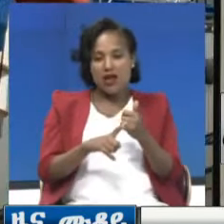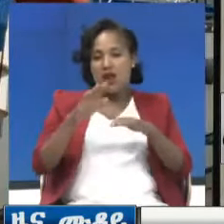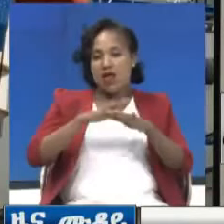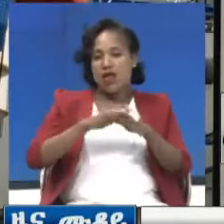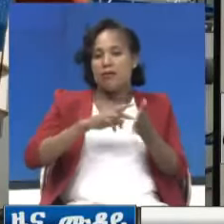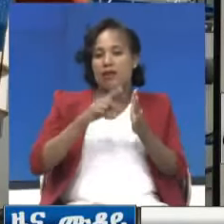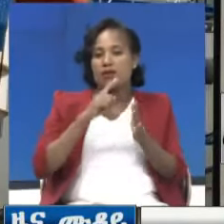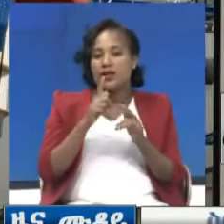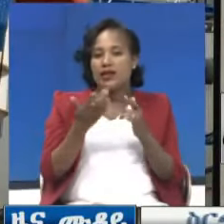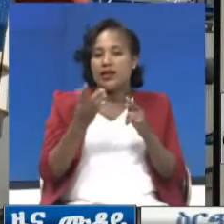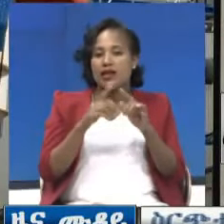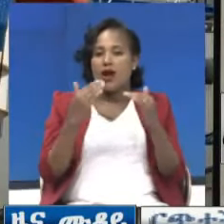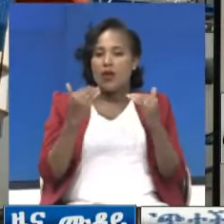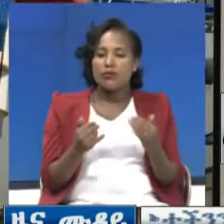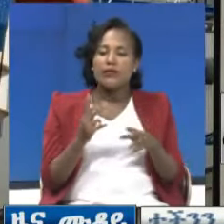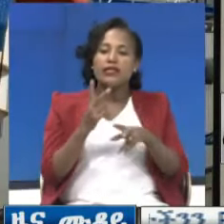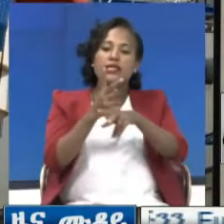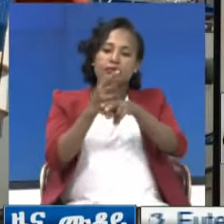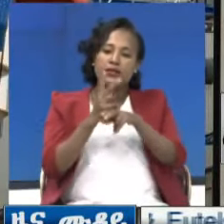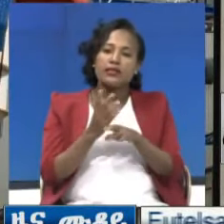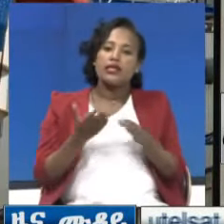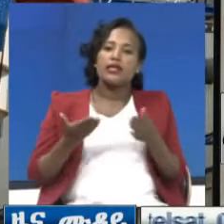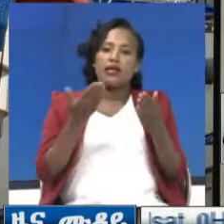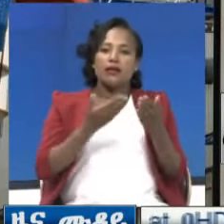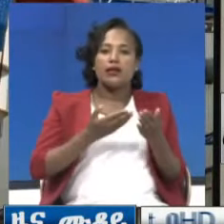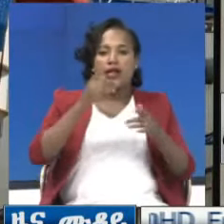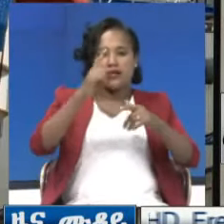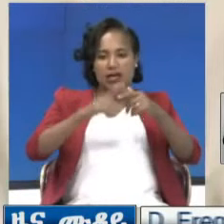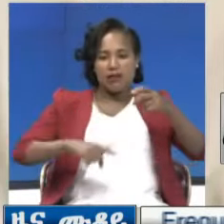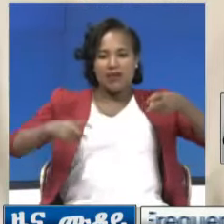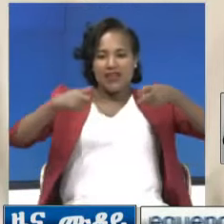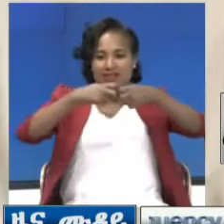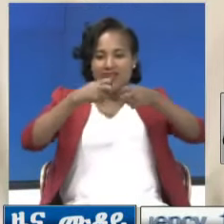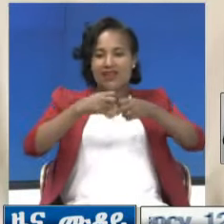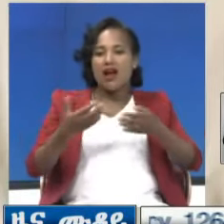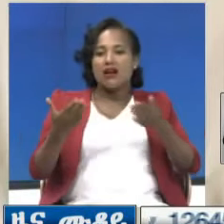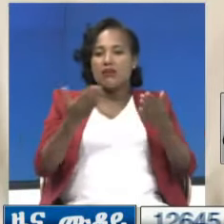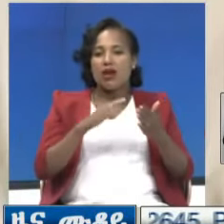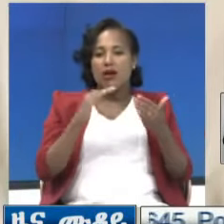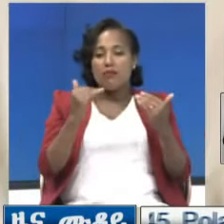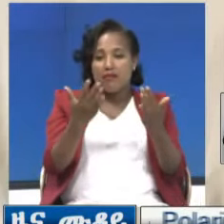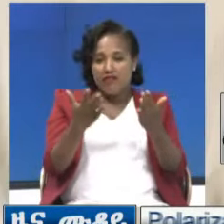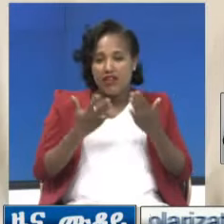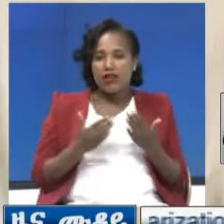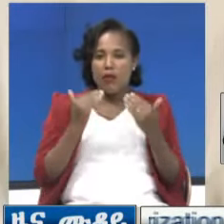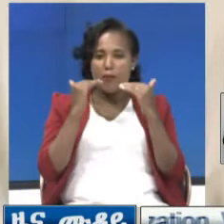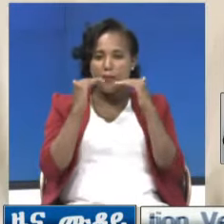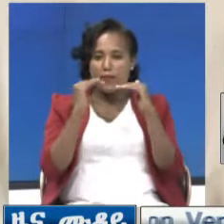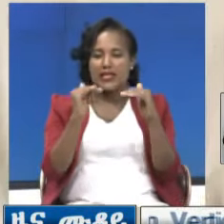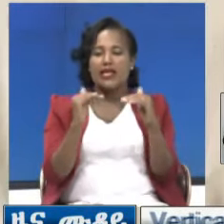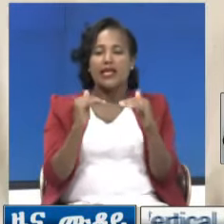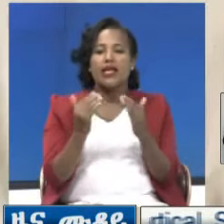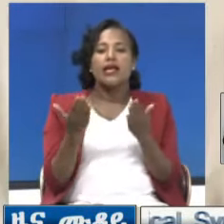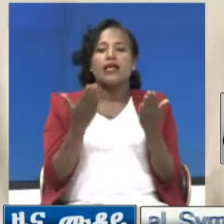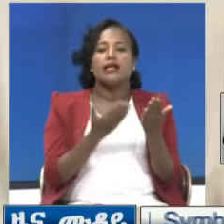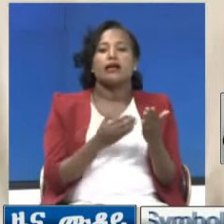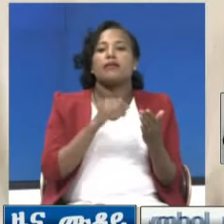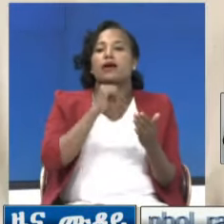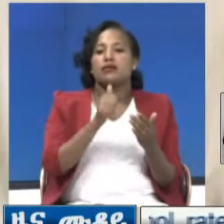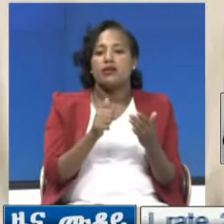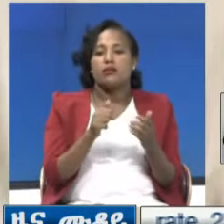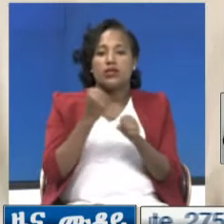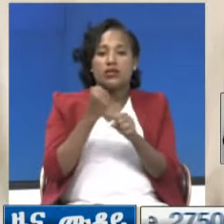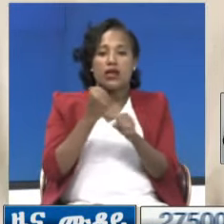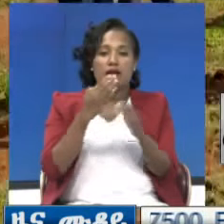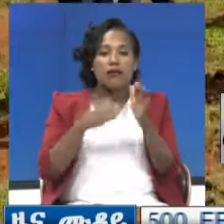ነው። ነገር ግን አሁንም ብድር ሊቀርብልን አልቻለም። የኤሌክትሪክ አቅርቦቱም አሁን በምንፈልገው ልክ ሊቀርብልን አልቻለም። ወደ ስራ